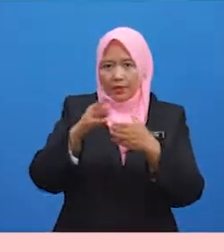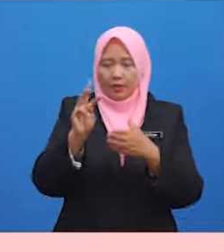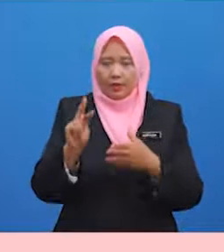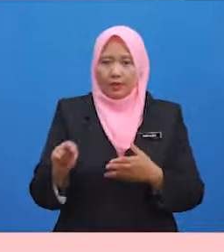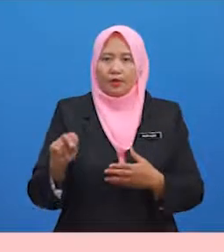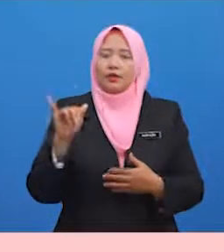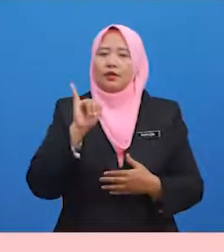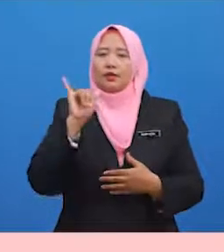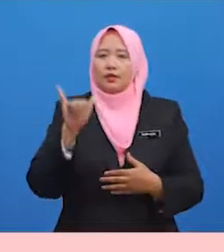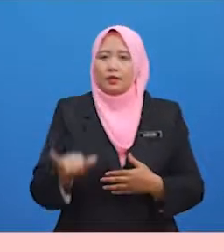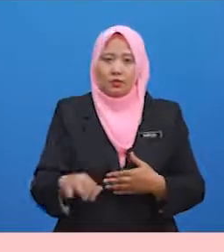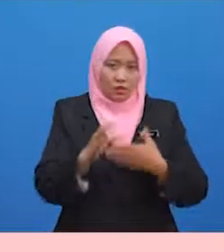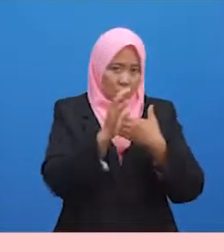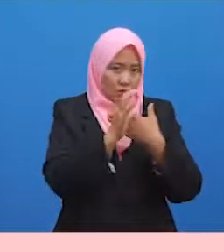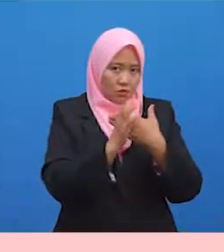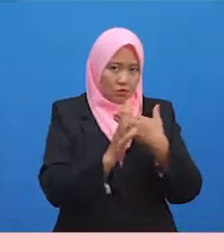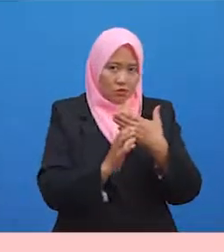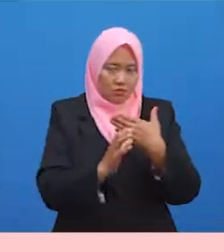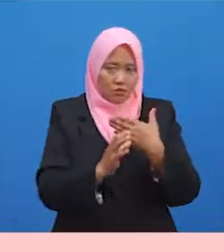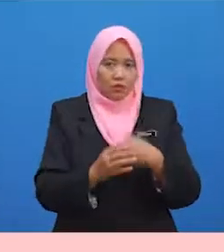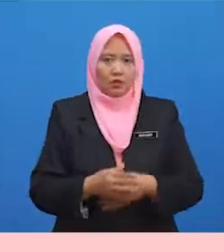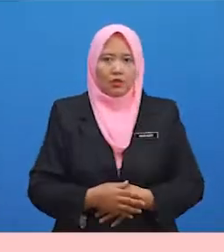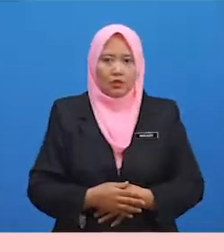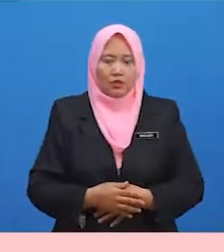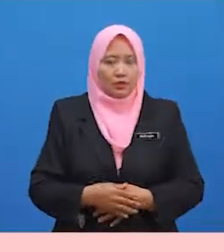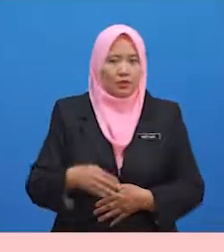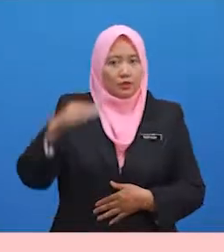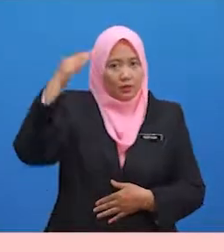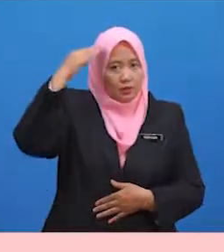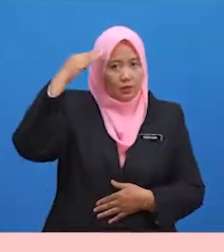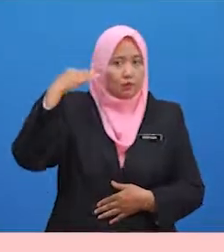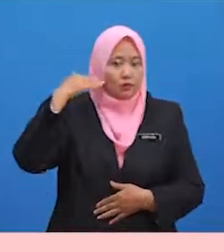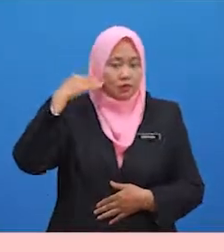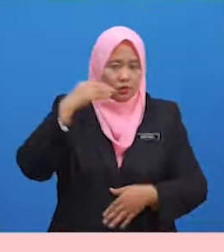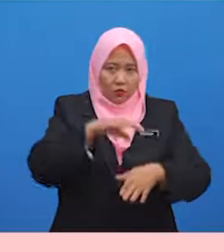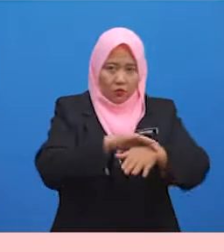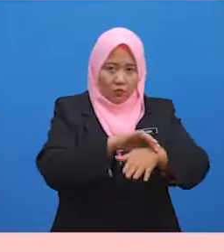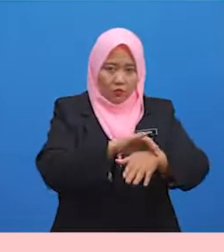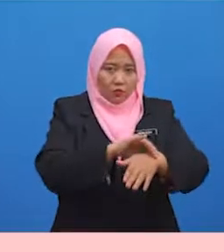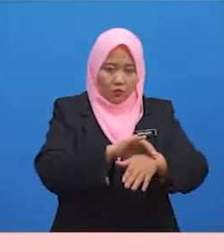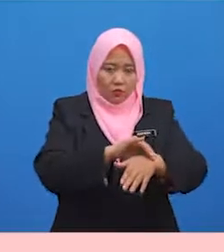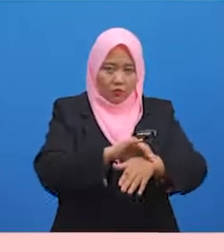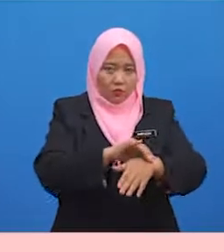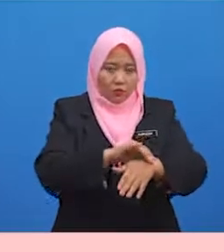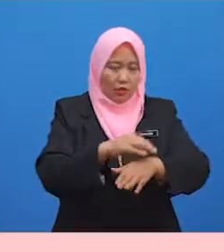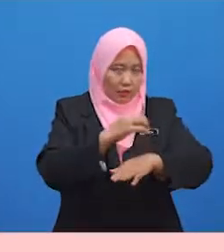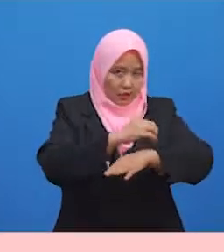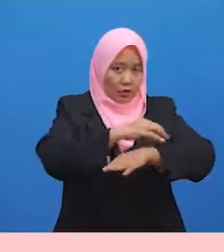yang berlaku kecederaan sama ada di bahagian kepala, kulit sama ada mempunyai